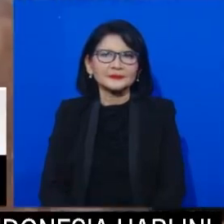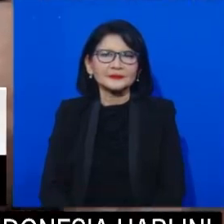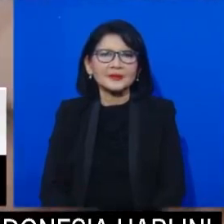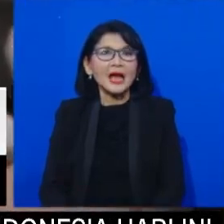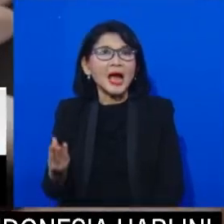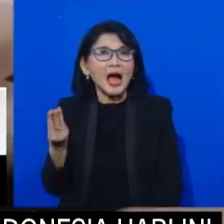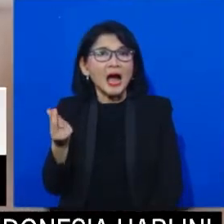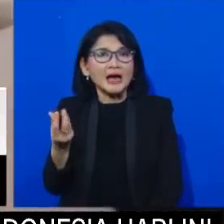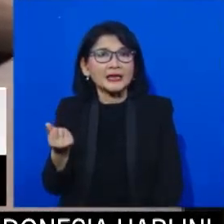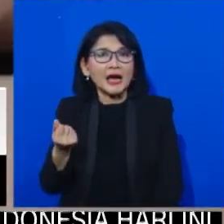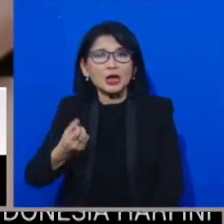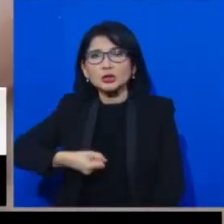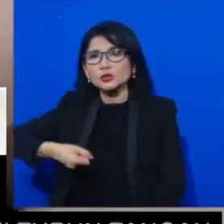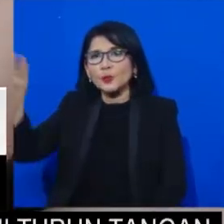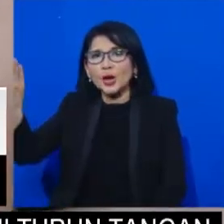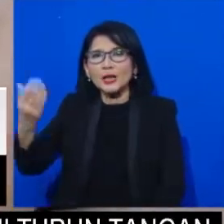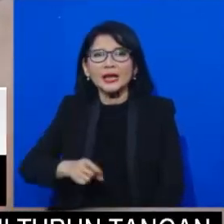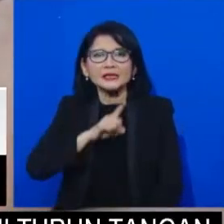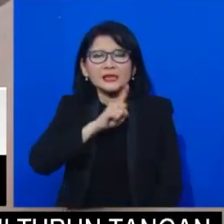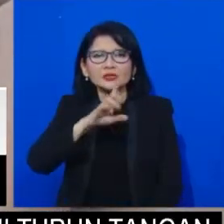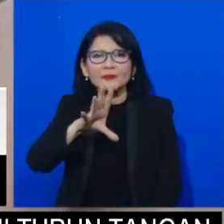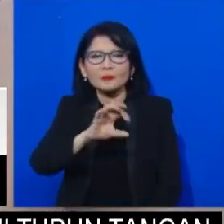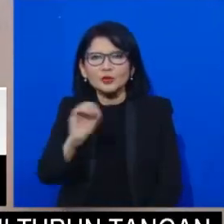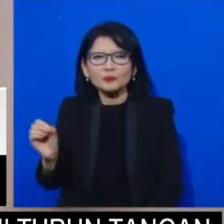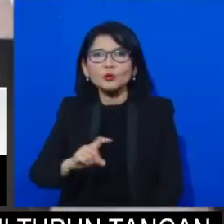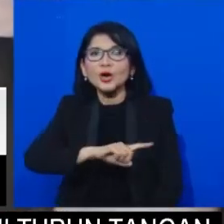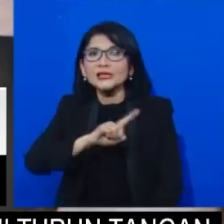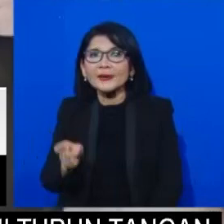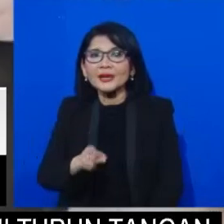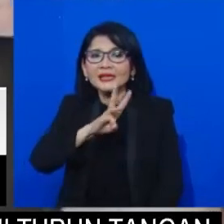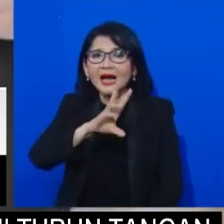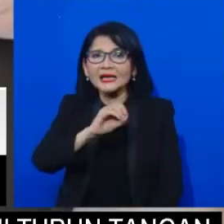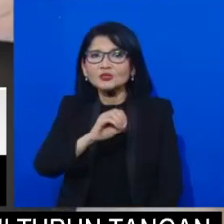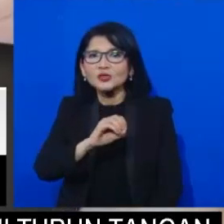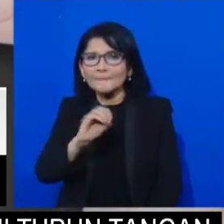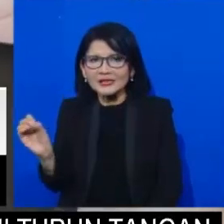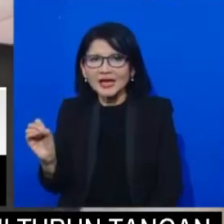Harga untuk pasar ekspor dijual mulai Rp150.000 hingga Rp300.000 tergantung